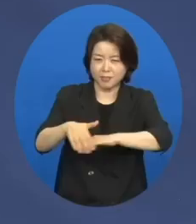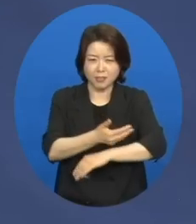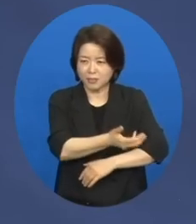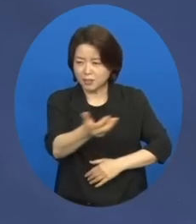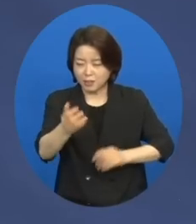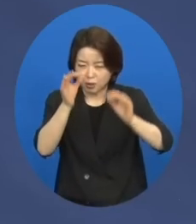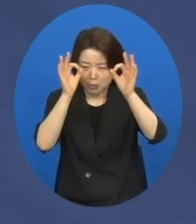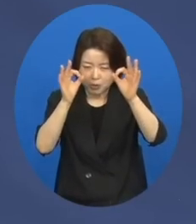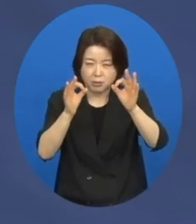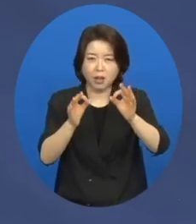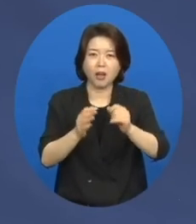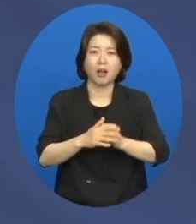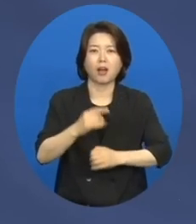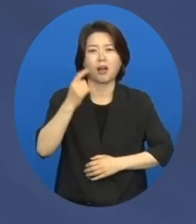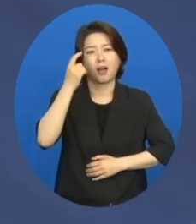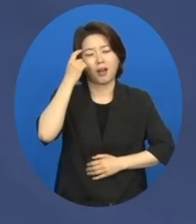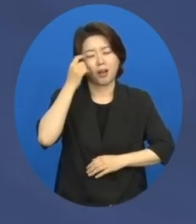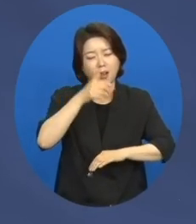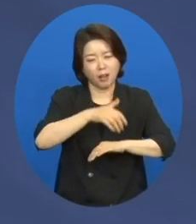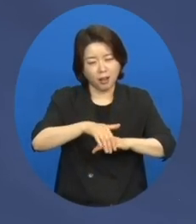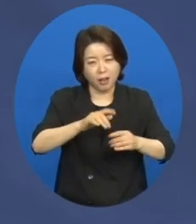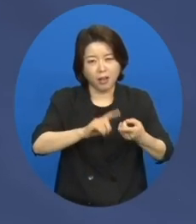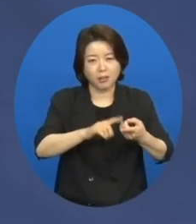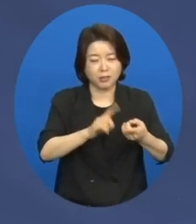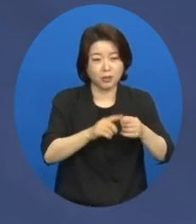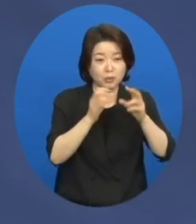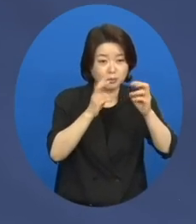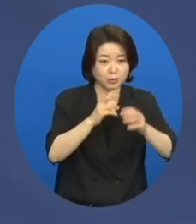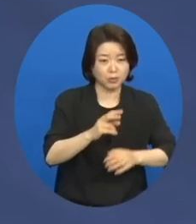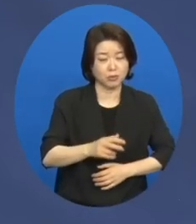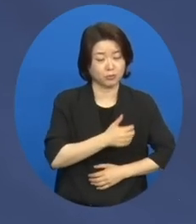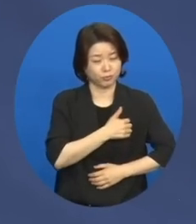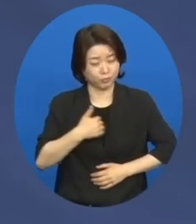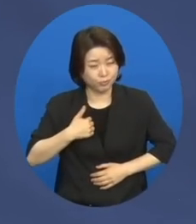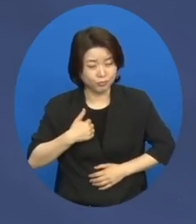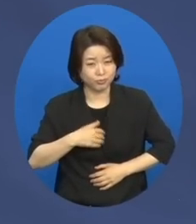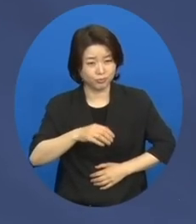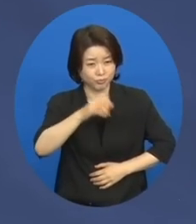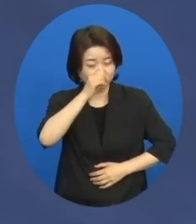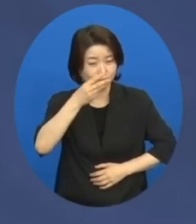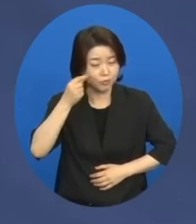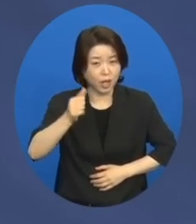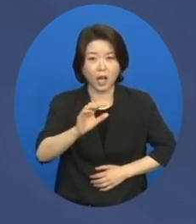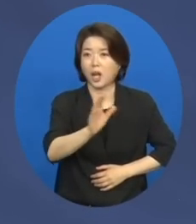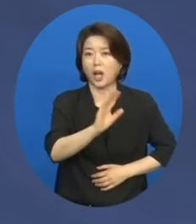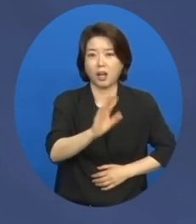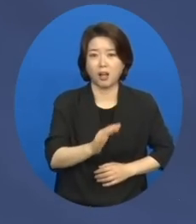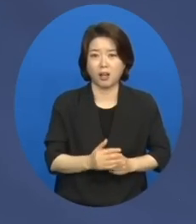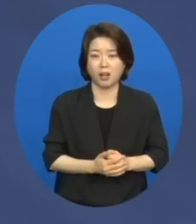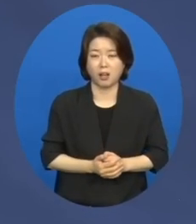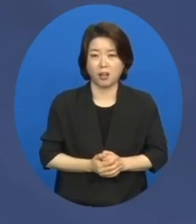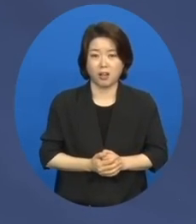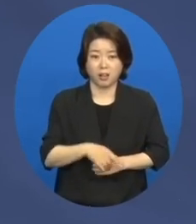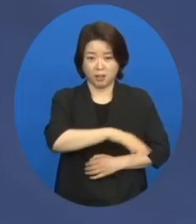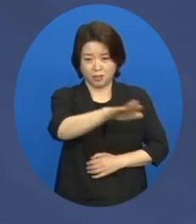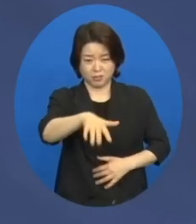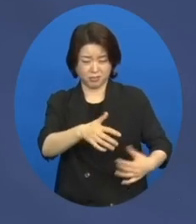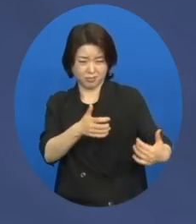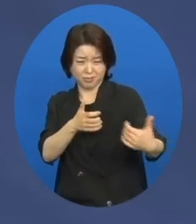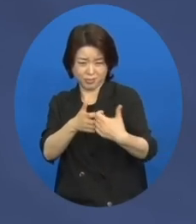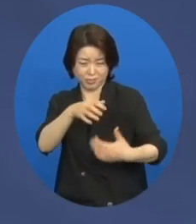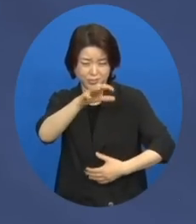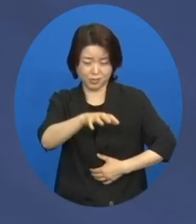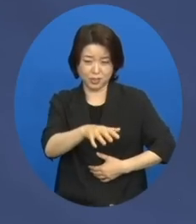생각대로 그렇게 선교지가 만만한 게 아니에요. 적진에 그냥 완전히 수류탄 하나 까들고 뛰어드는 거나 마찬가지야.